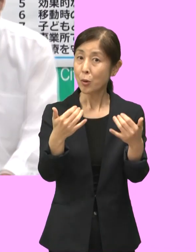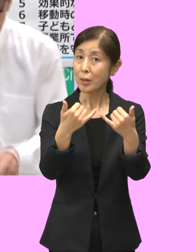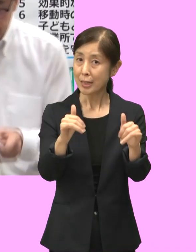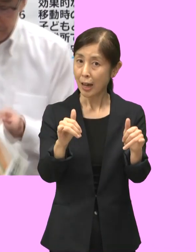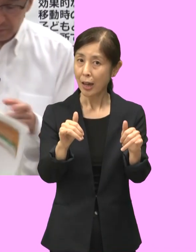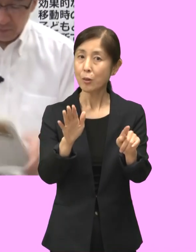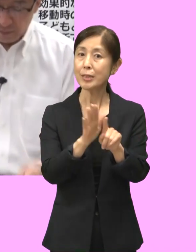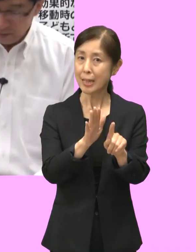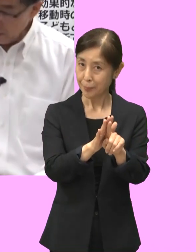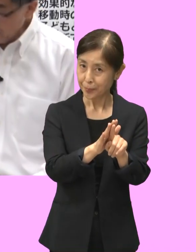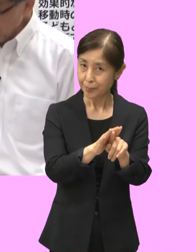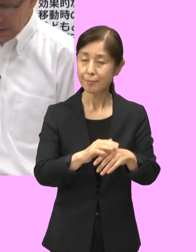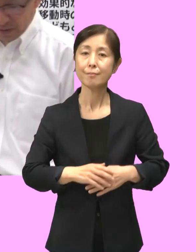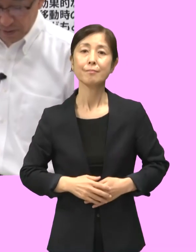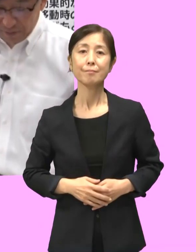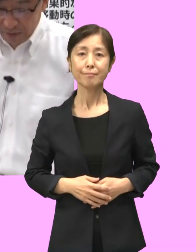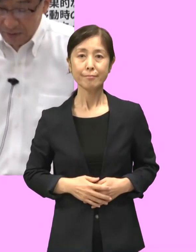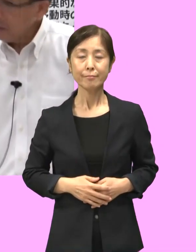します。